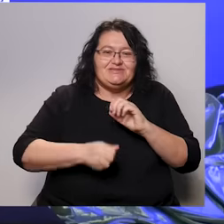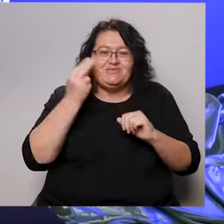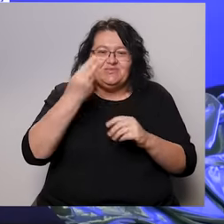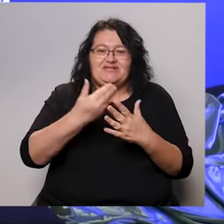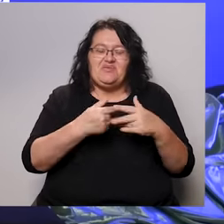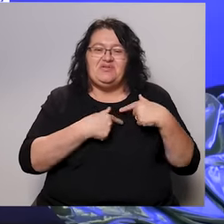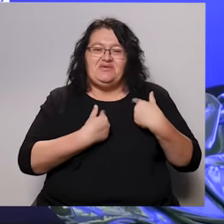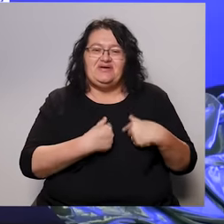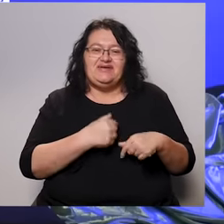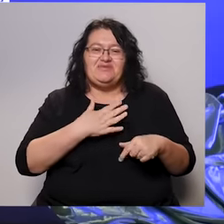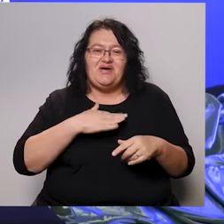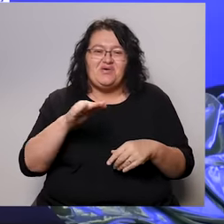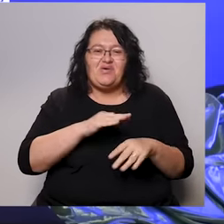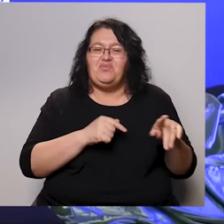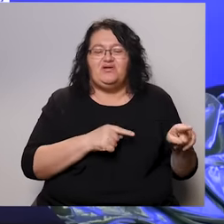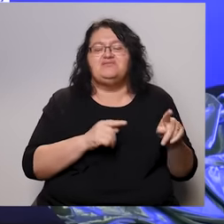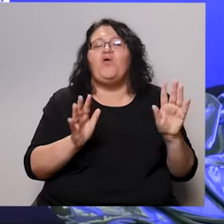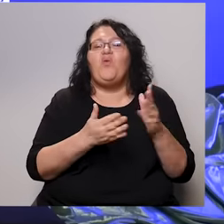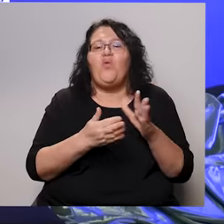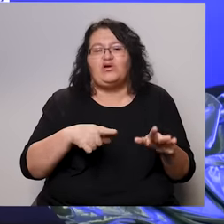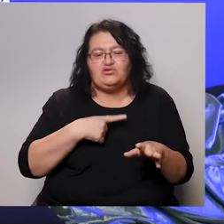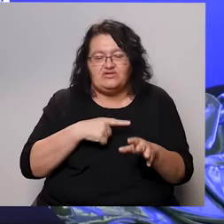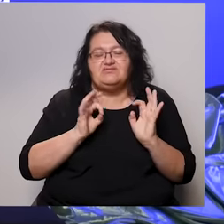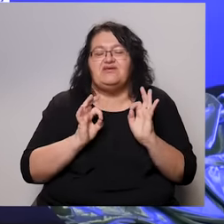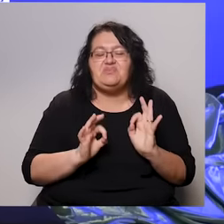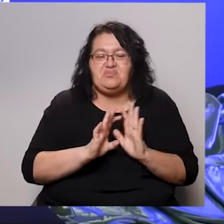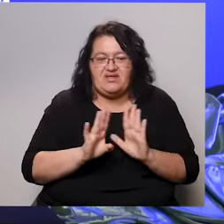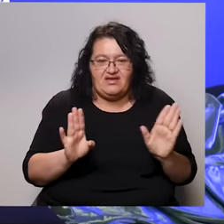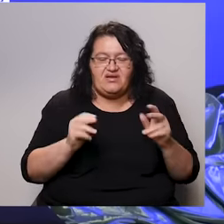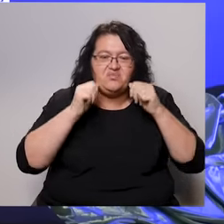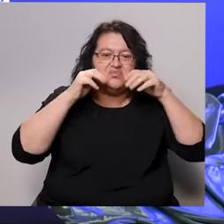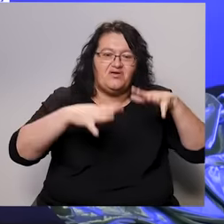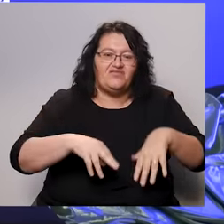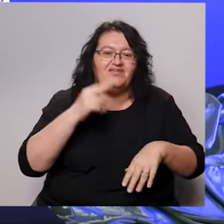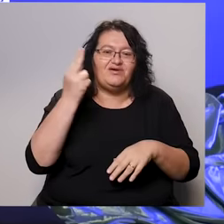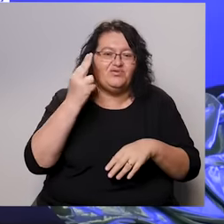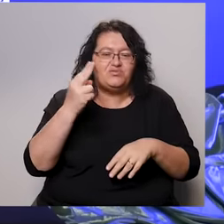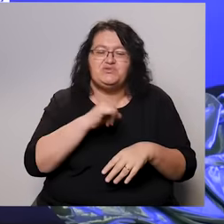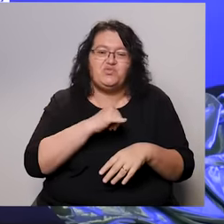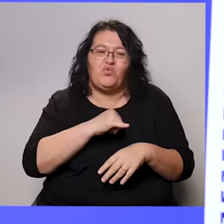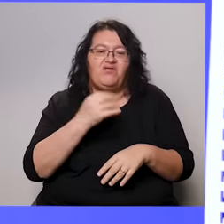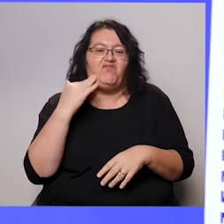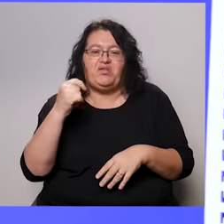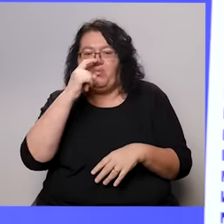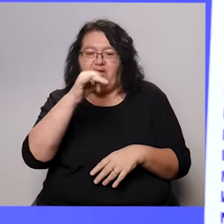mine cu copilul ăsta. Zic, ce îi, zic, e binecuvântarea Domnului, nu mai contează.